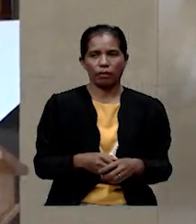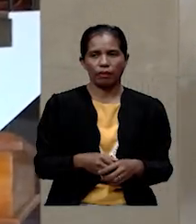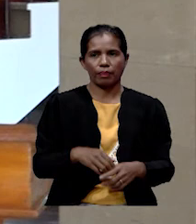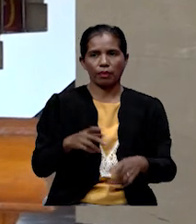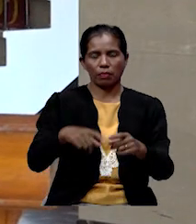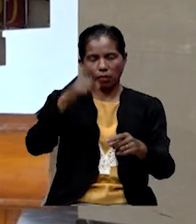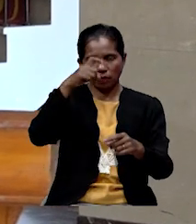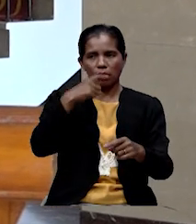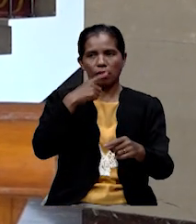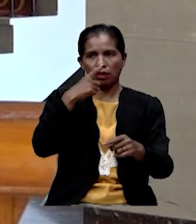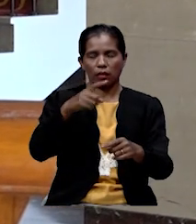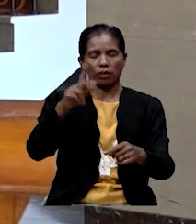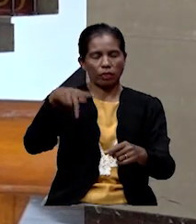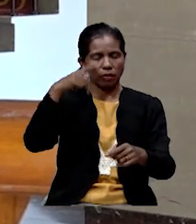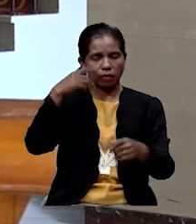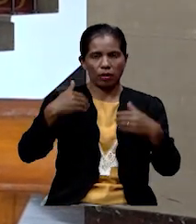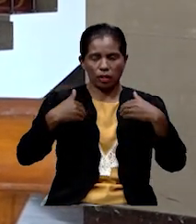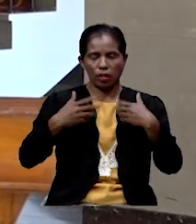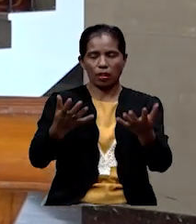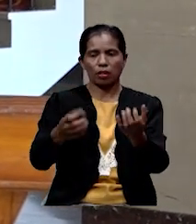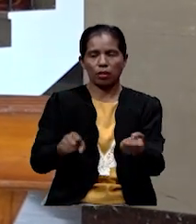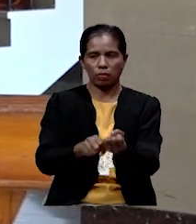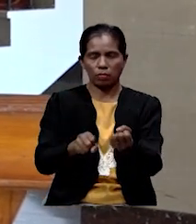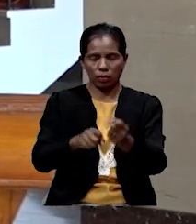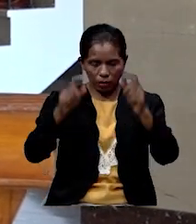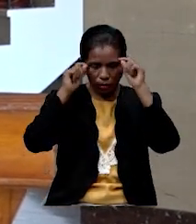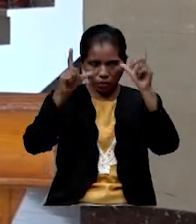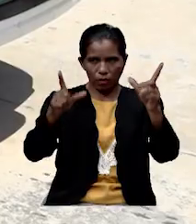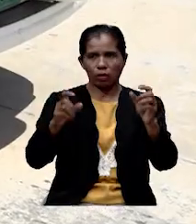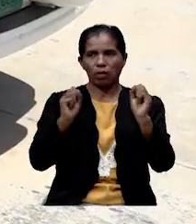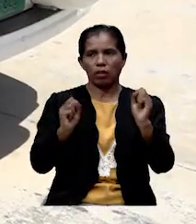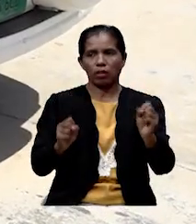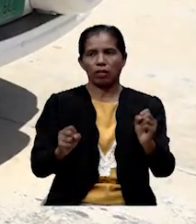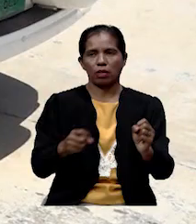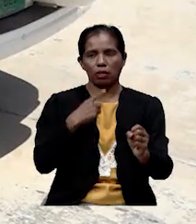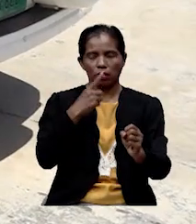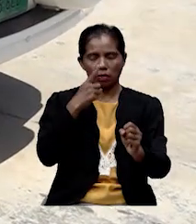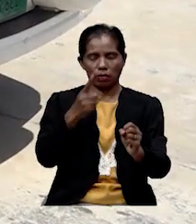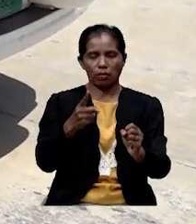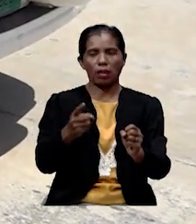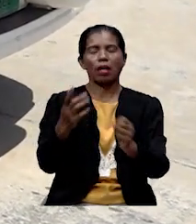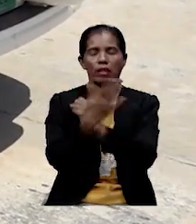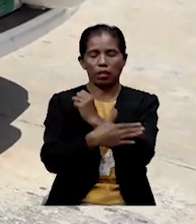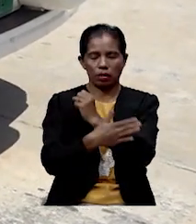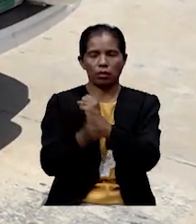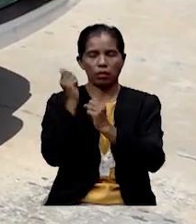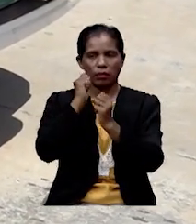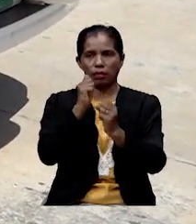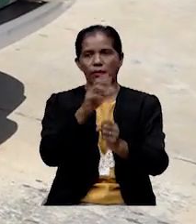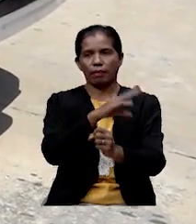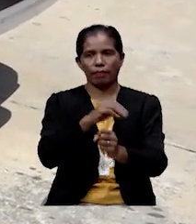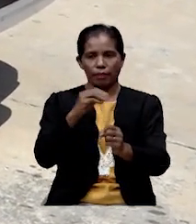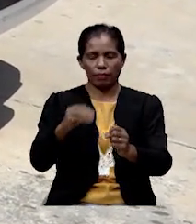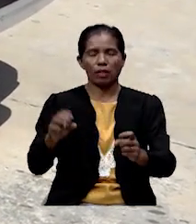hatete, Filipina ia kompromisu apoia Timor-Leste ho di adere la lais ba ASEAN. Chefe Estado aprecia ba